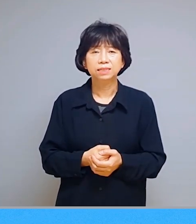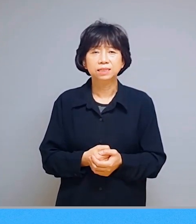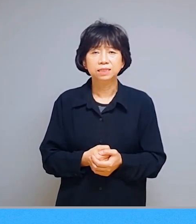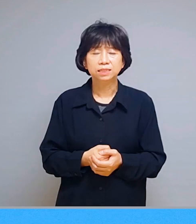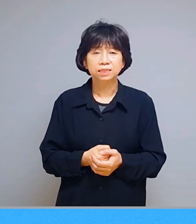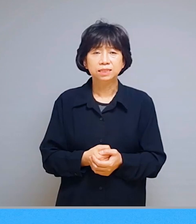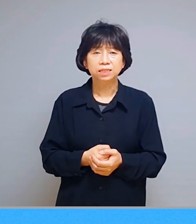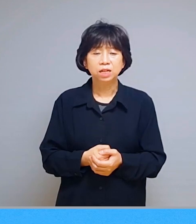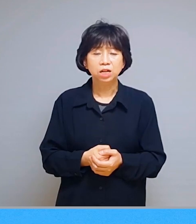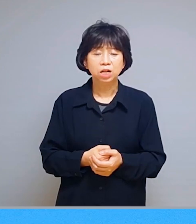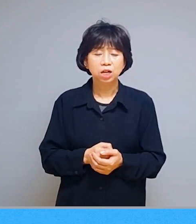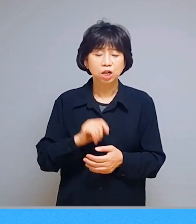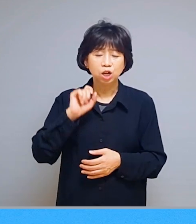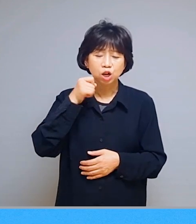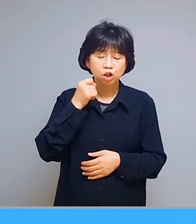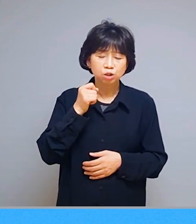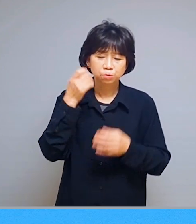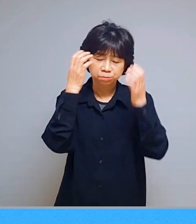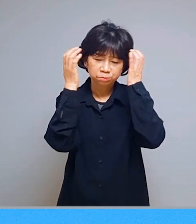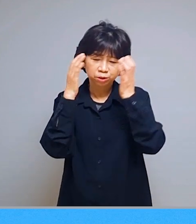라는 이야기가 아닙니다.